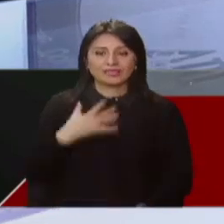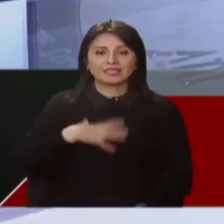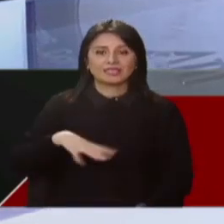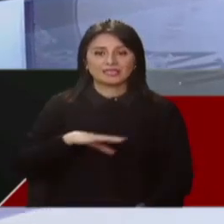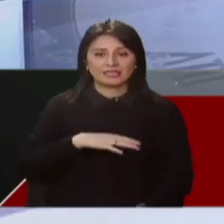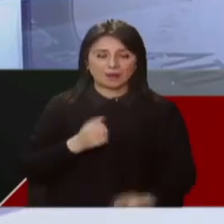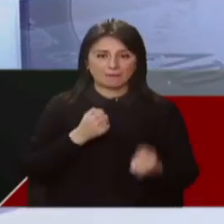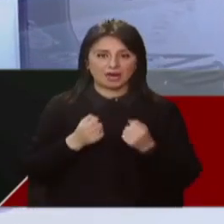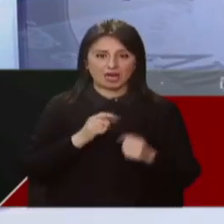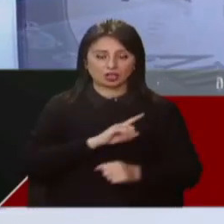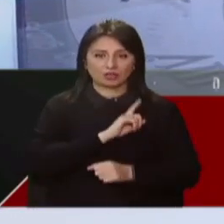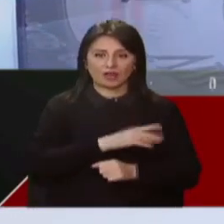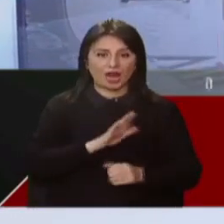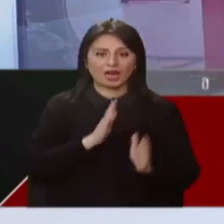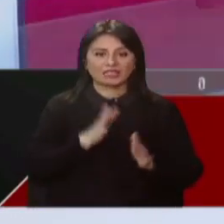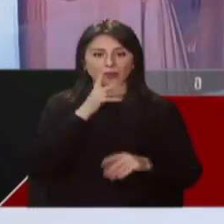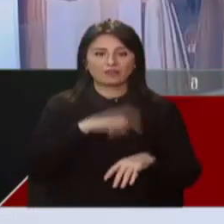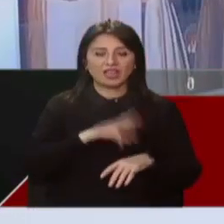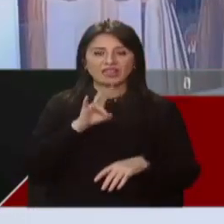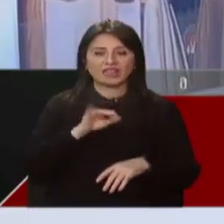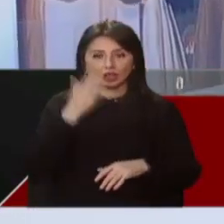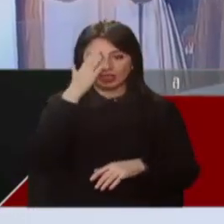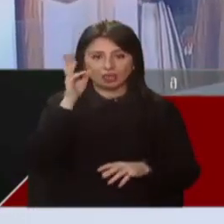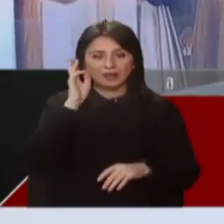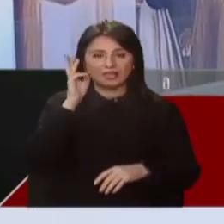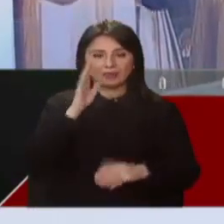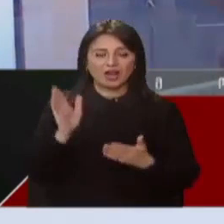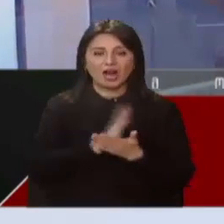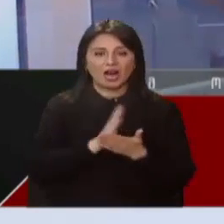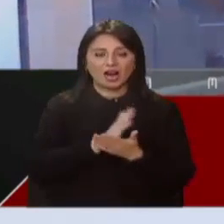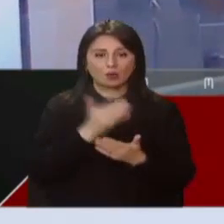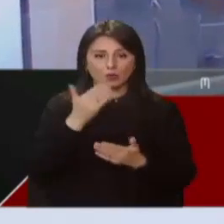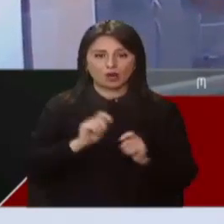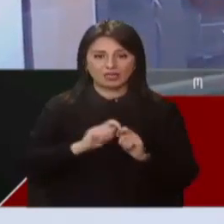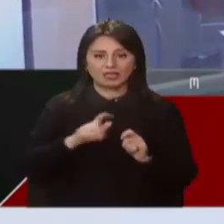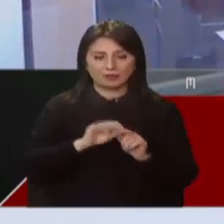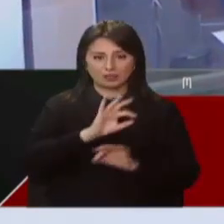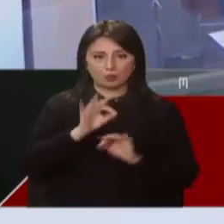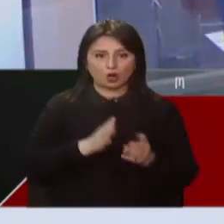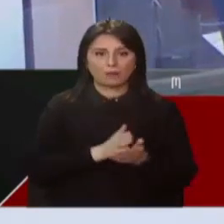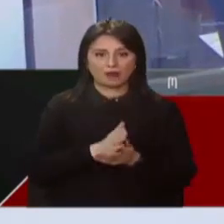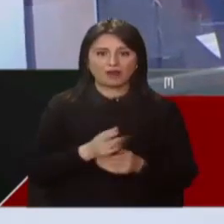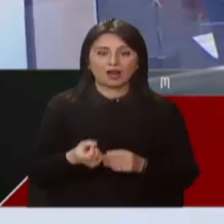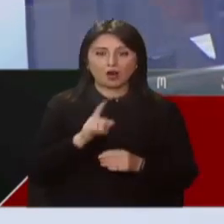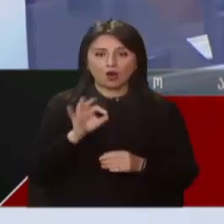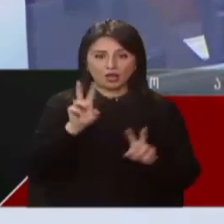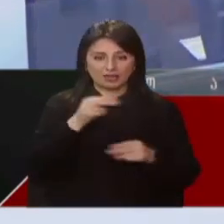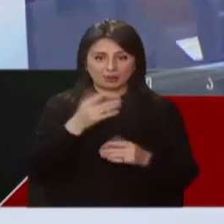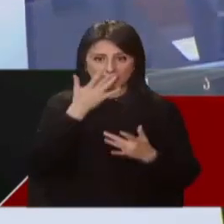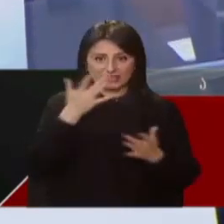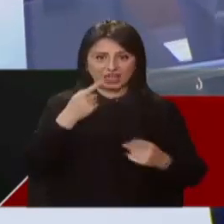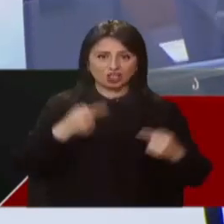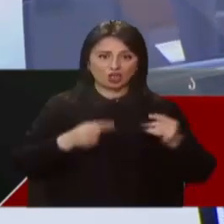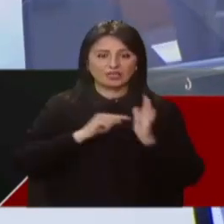საქართველოს მდგრადობის გაძლიერება არასტაბილურ დროში ნატო სახალხო დიპლომატიის განყოფილების მიერ დაფინანსებული პროექტის ფარგლებში აღნიშნულ თემაზე საჯარო